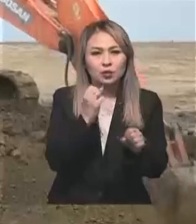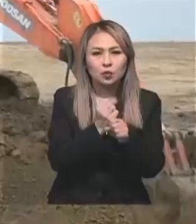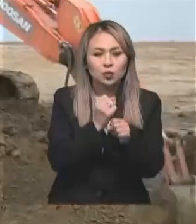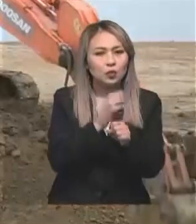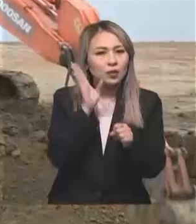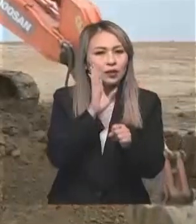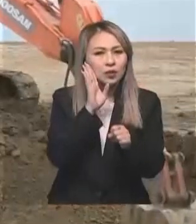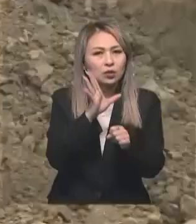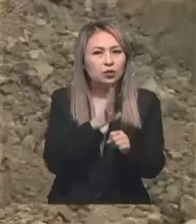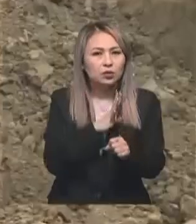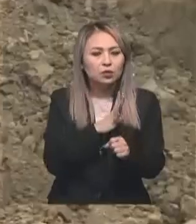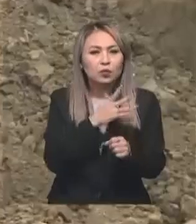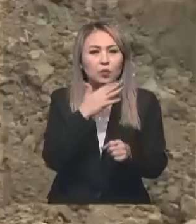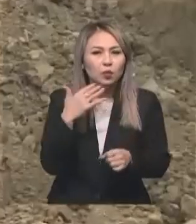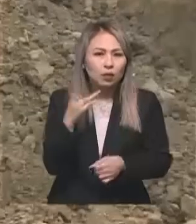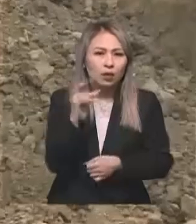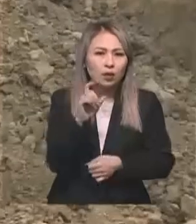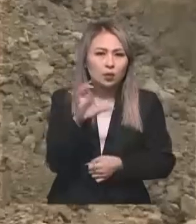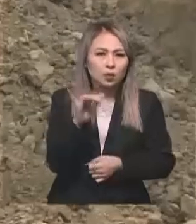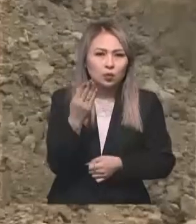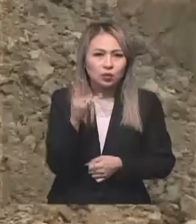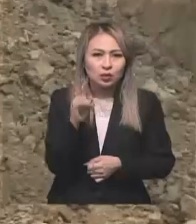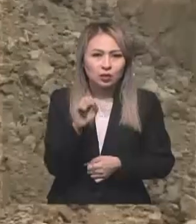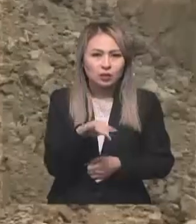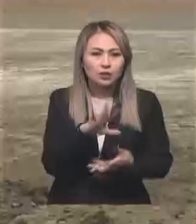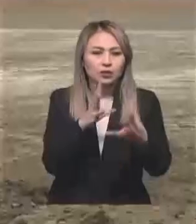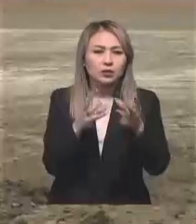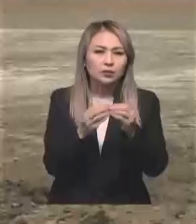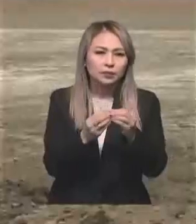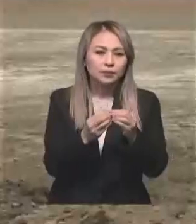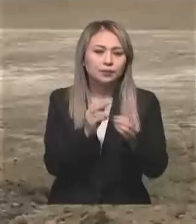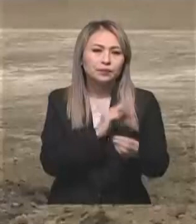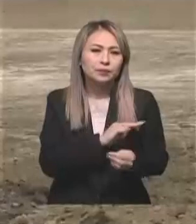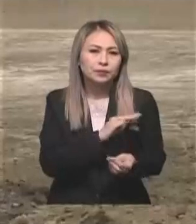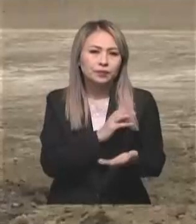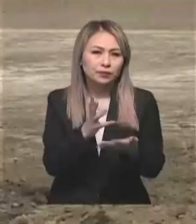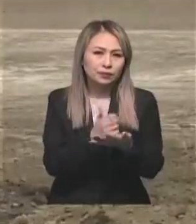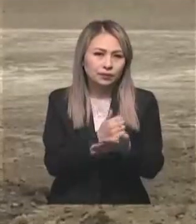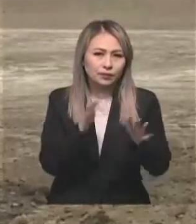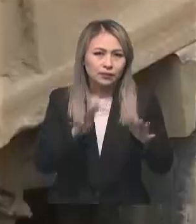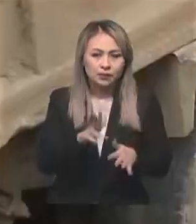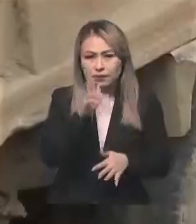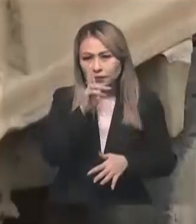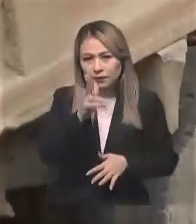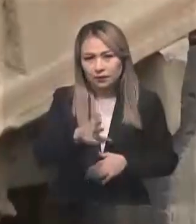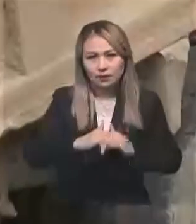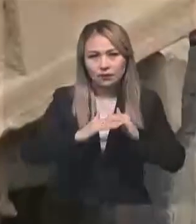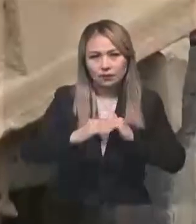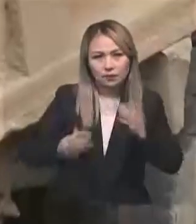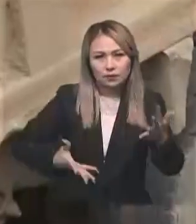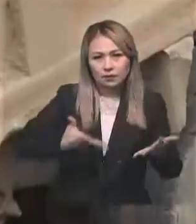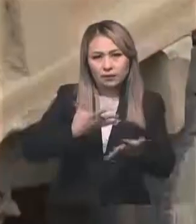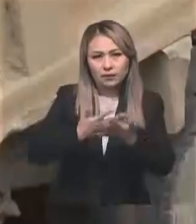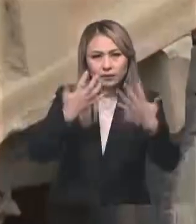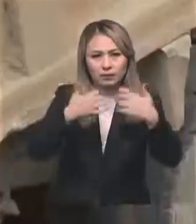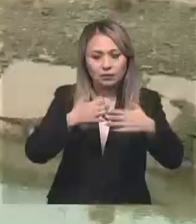шаруашылықтың суға деген сұранысын өтейді. Бұрын қаз су шар мекемесінің балансында болған су арналары 3 жыл бұрын жергілікті